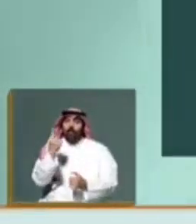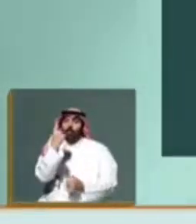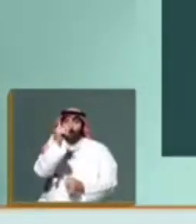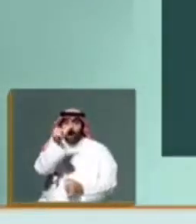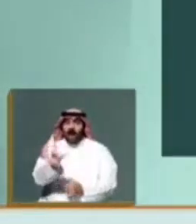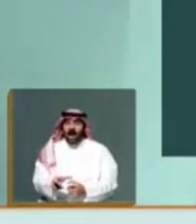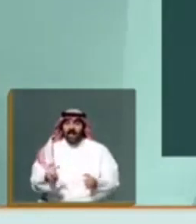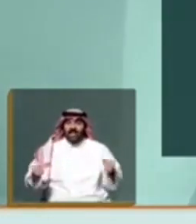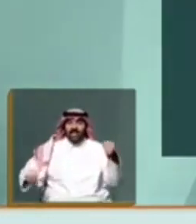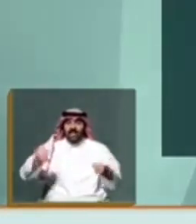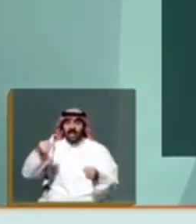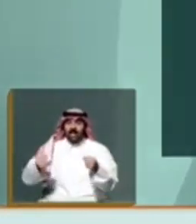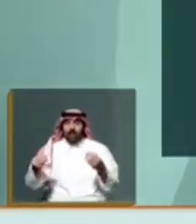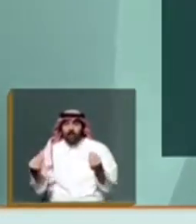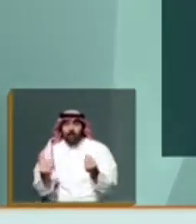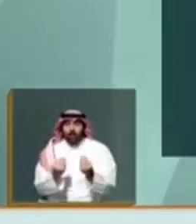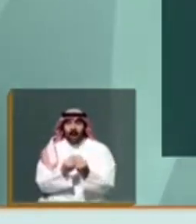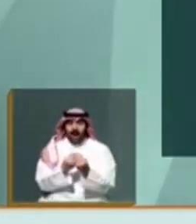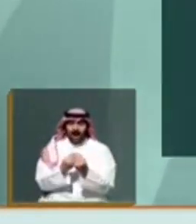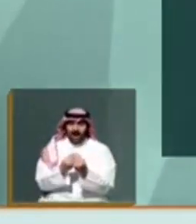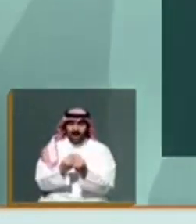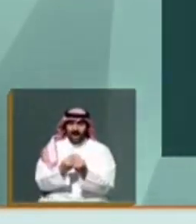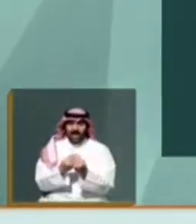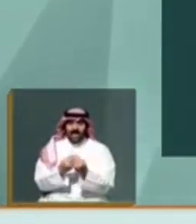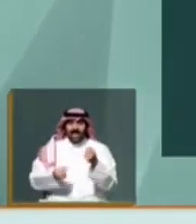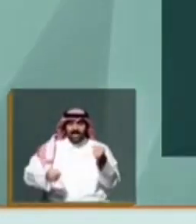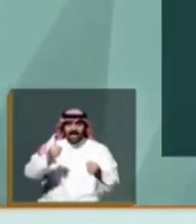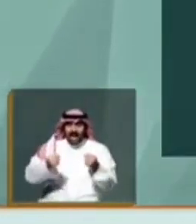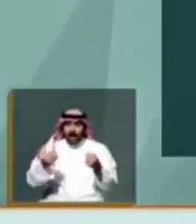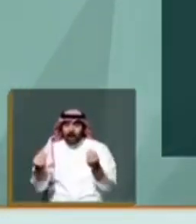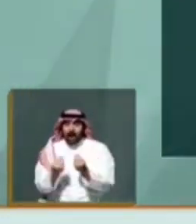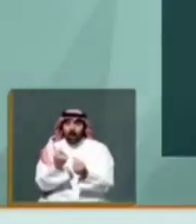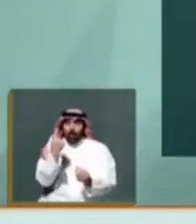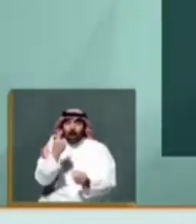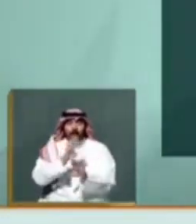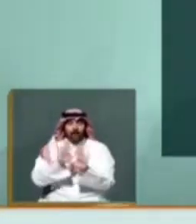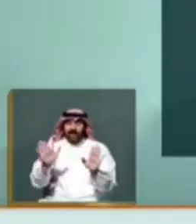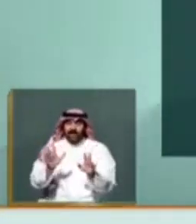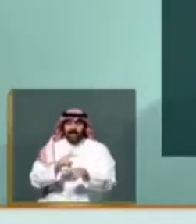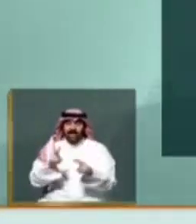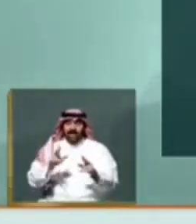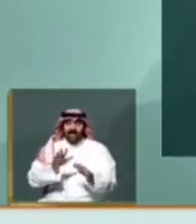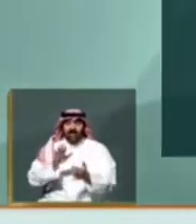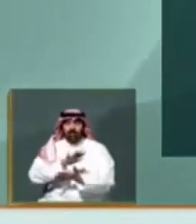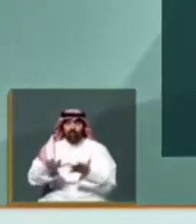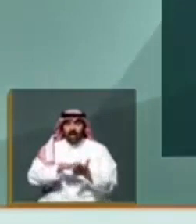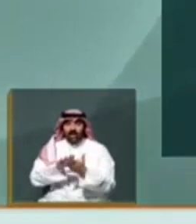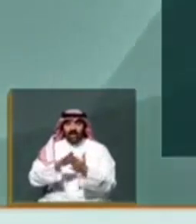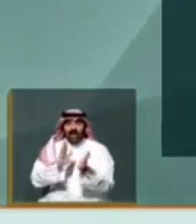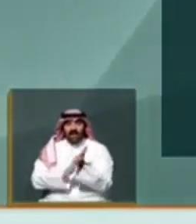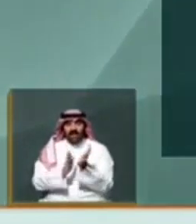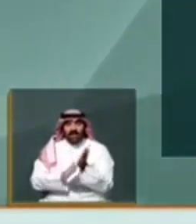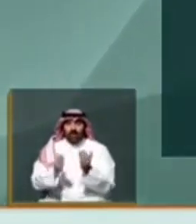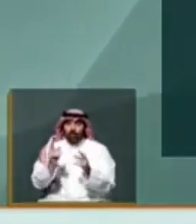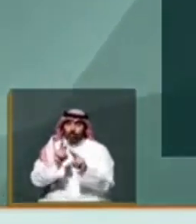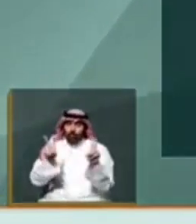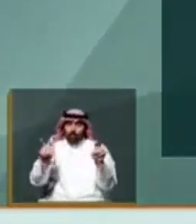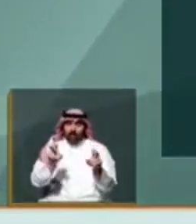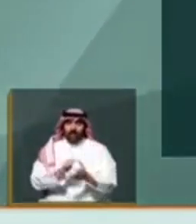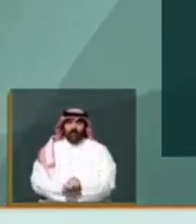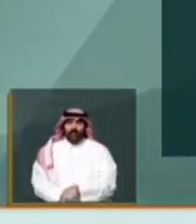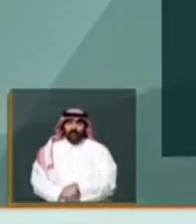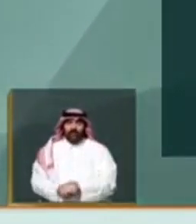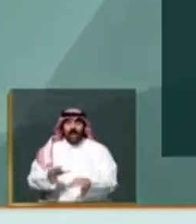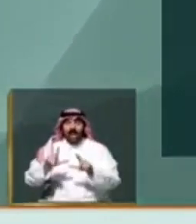واحد فقط، بالإضافة إلى قائد المركبة لتقليل المخالطة إلى الحد الأدنى. وأهابت وزارة